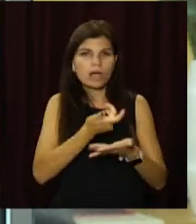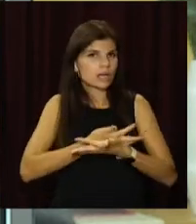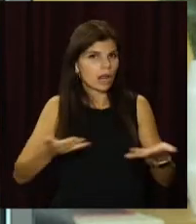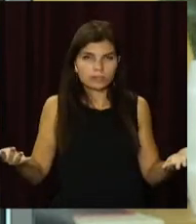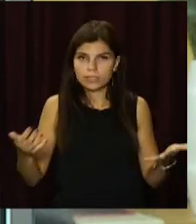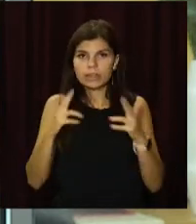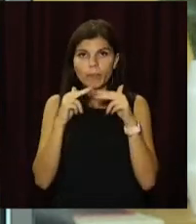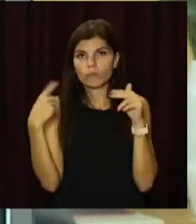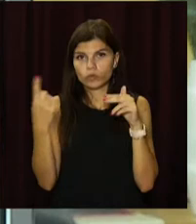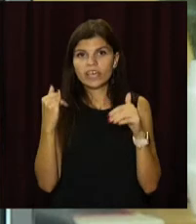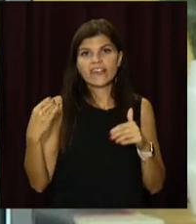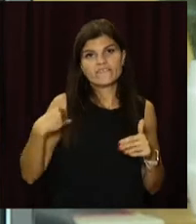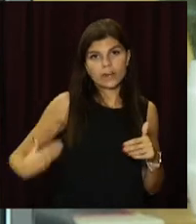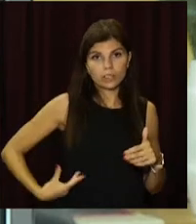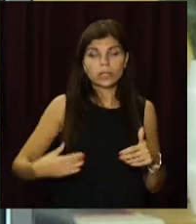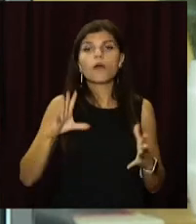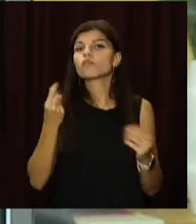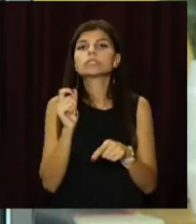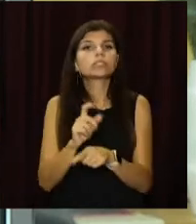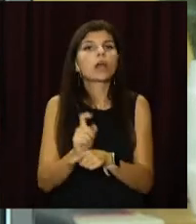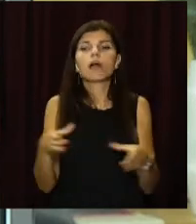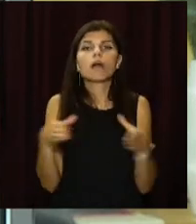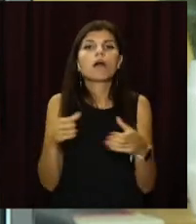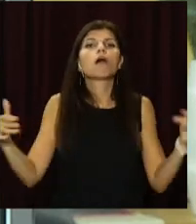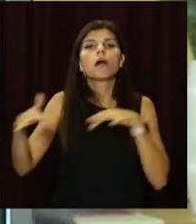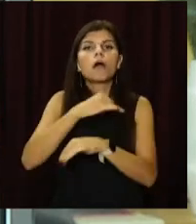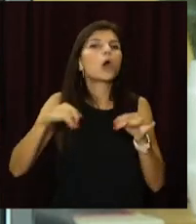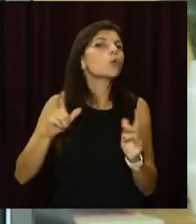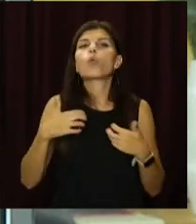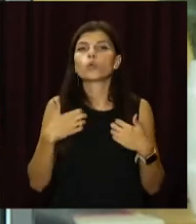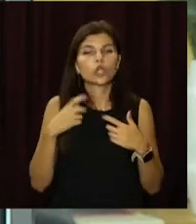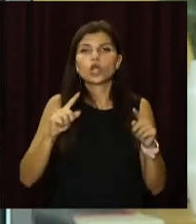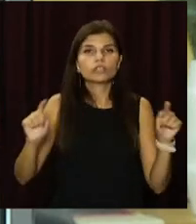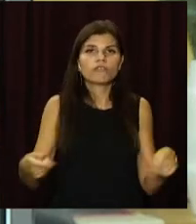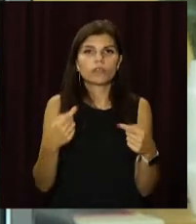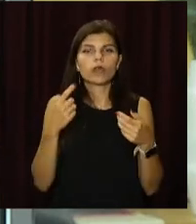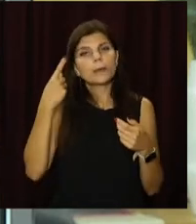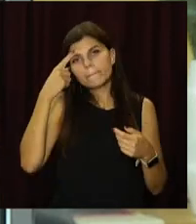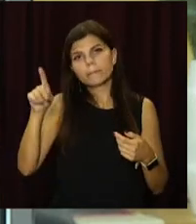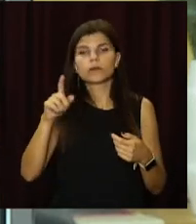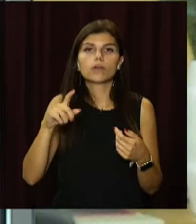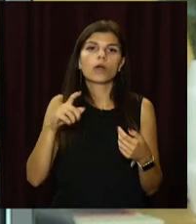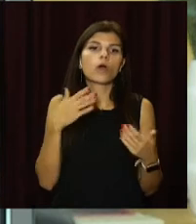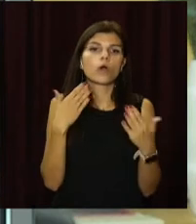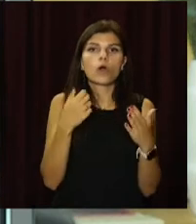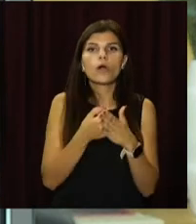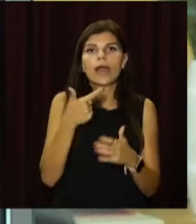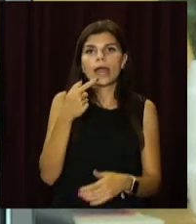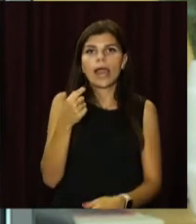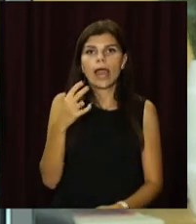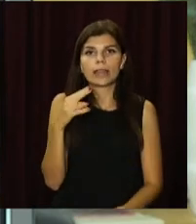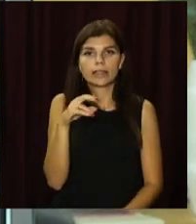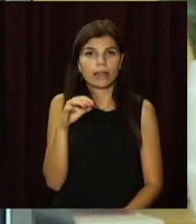районів Дніпропетровщини та Франції. Основна задача форуму, кажуть організатори – створити комплексний і всебічний підхід до гендерної